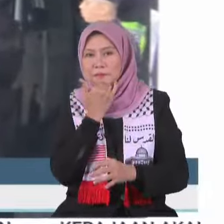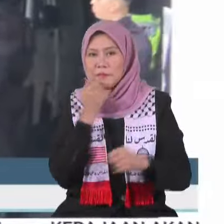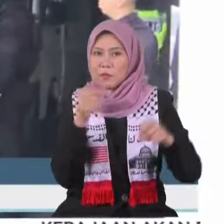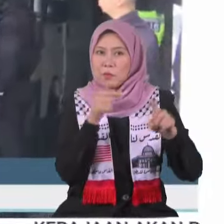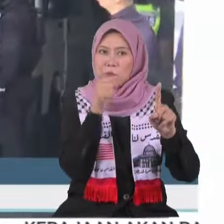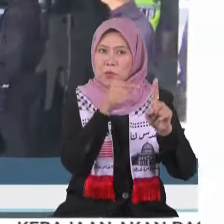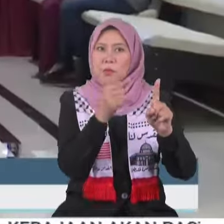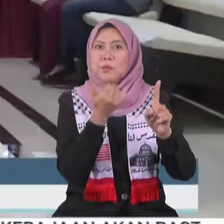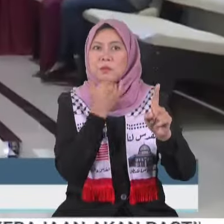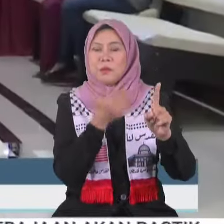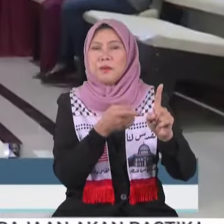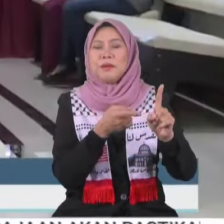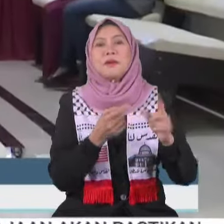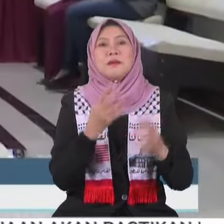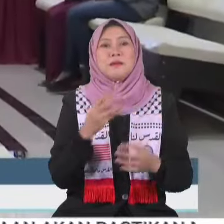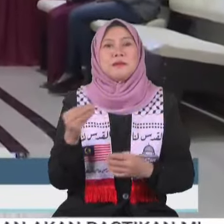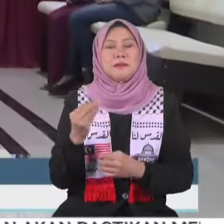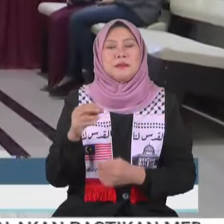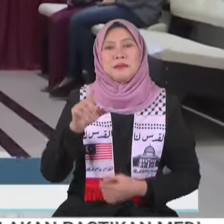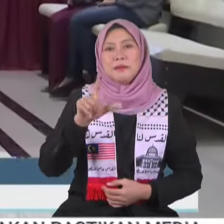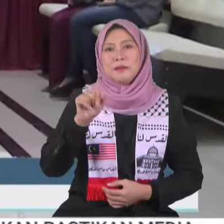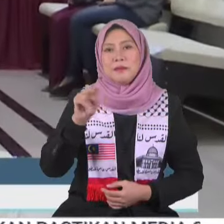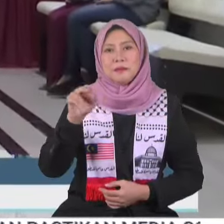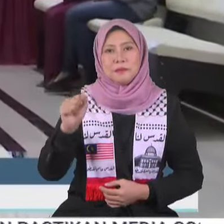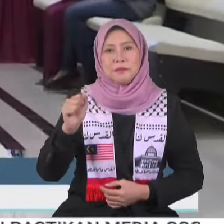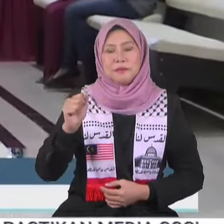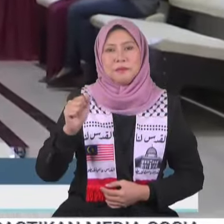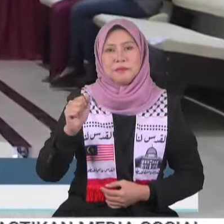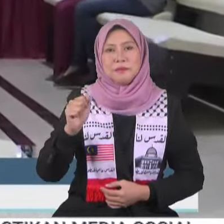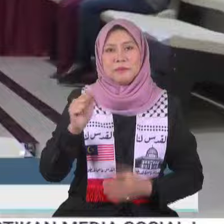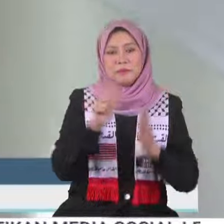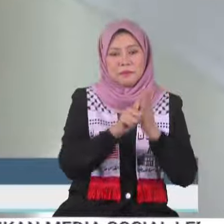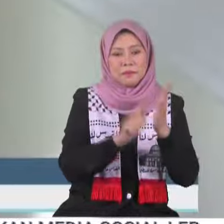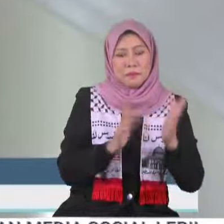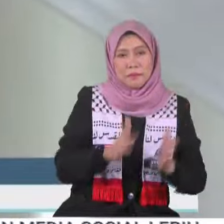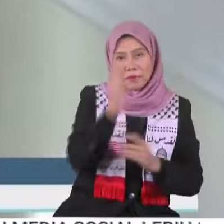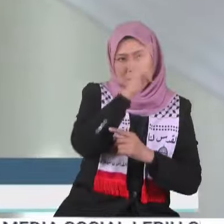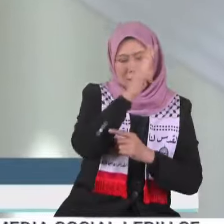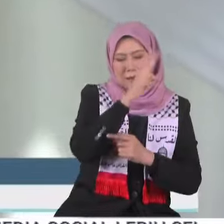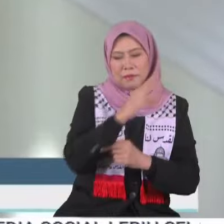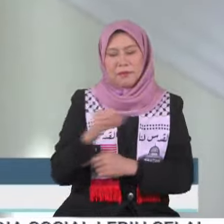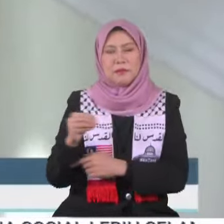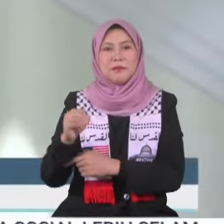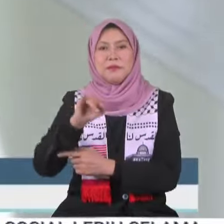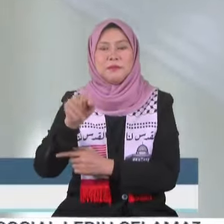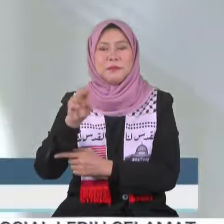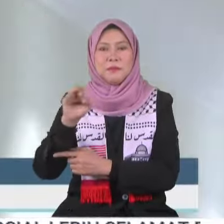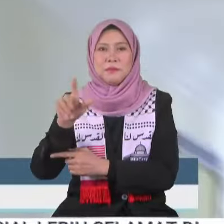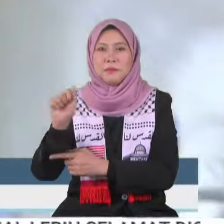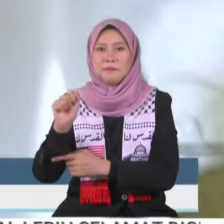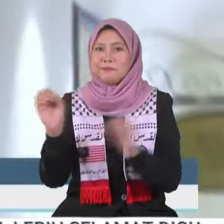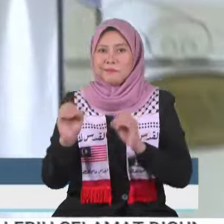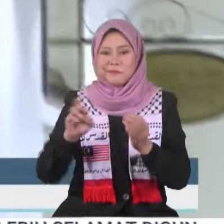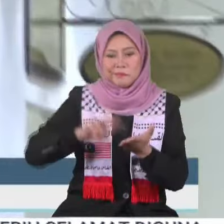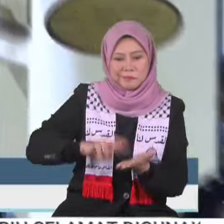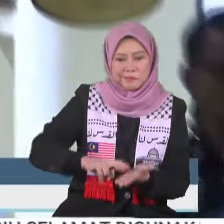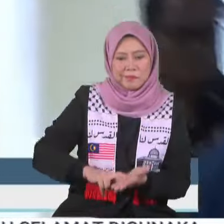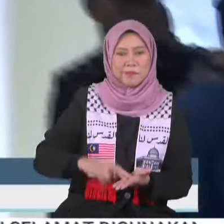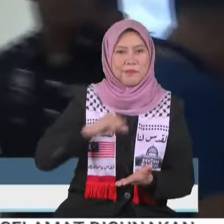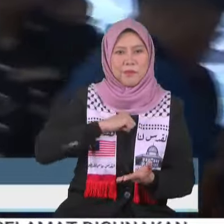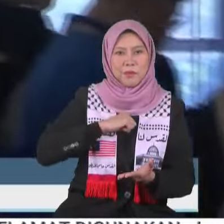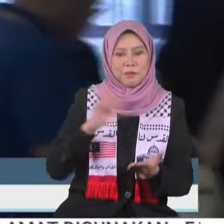Pendakwaan dikendalikan Timbalan Pendakwa Raya Lina Hanini Ismail dan Mariam Jamilah Abdul Manaf. Tiada pengakuan direkodkan